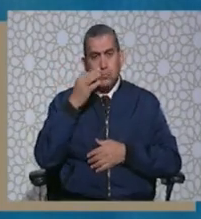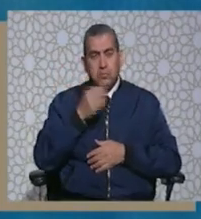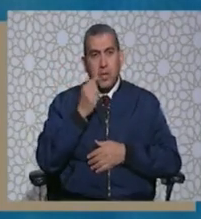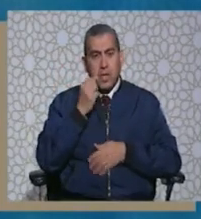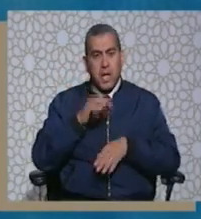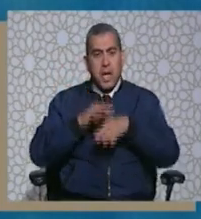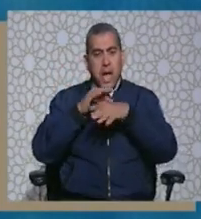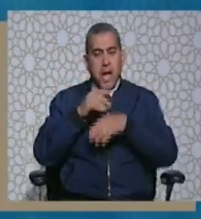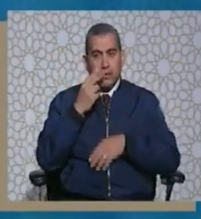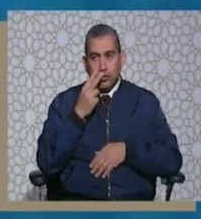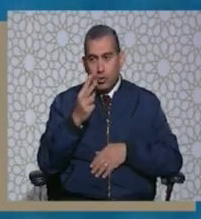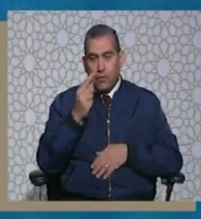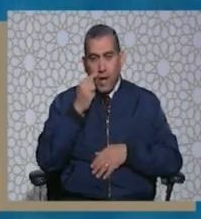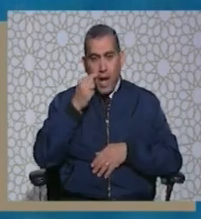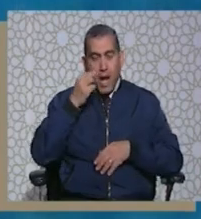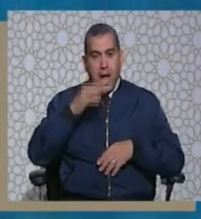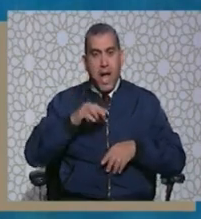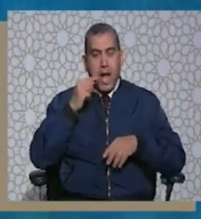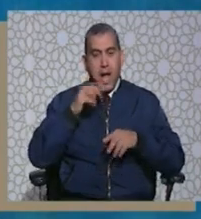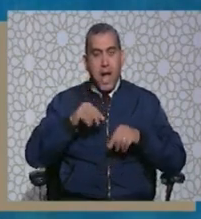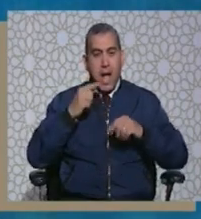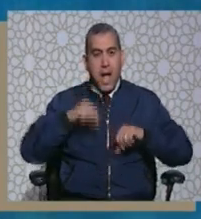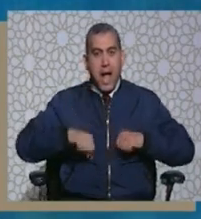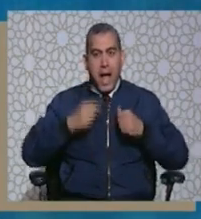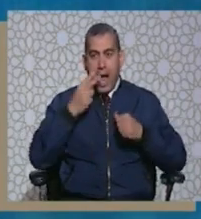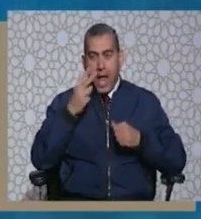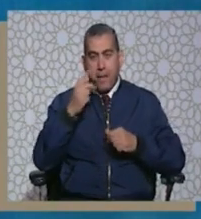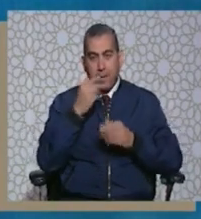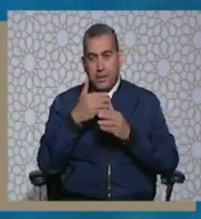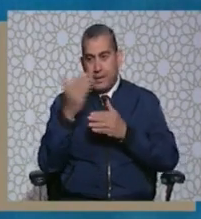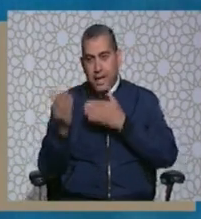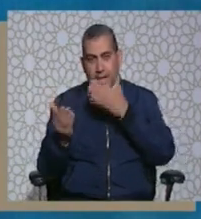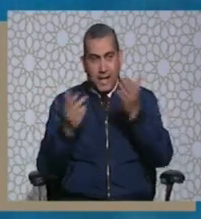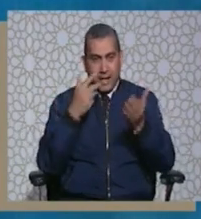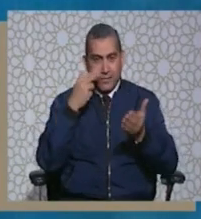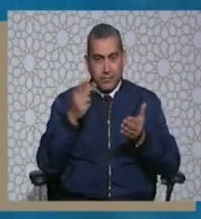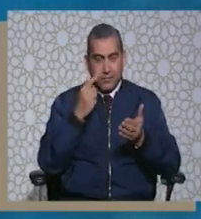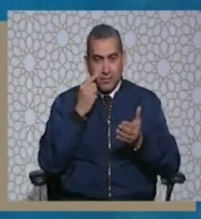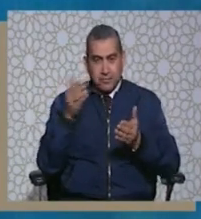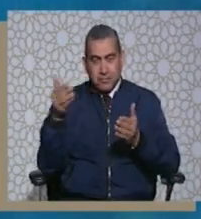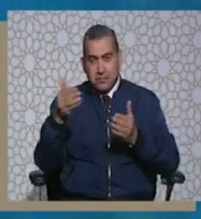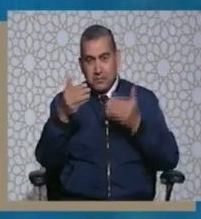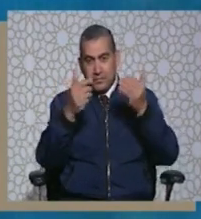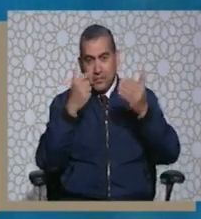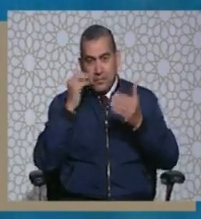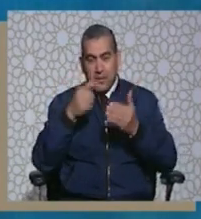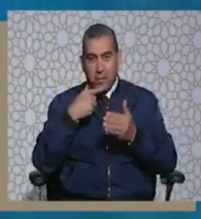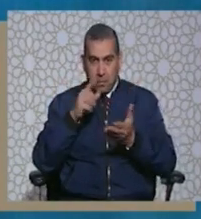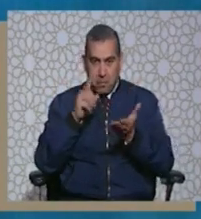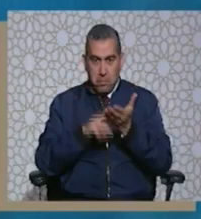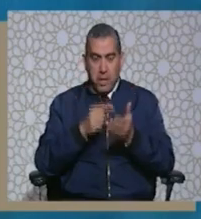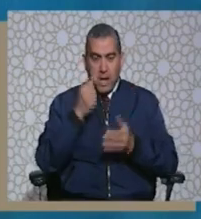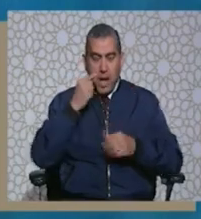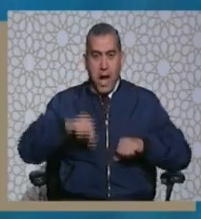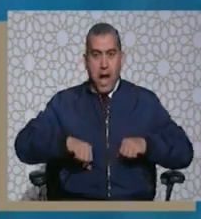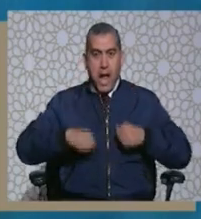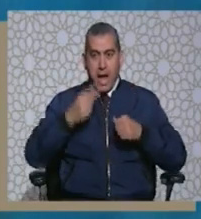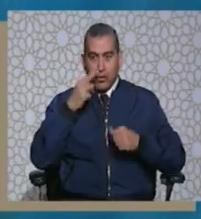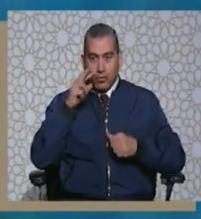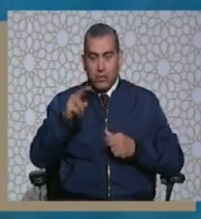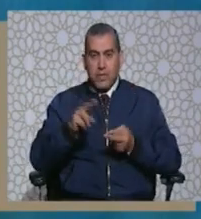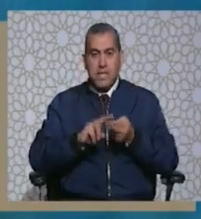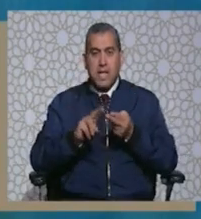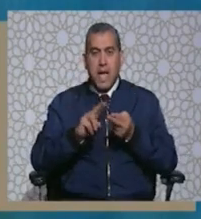بيشوفوا الحياه بس من حته ثانيه بيشوفوا الحياه من المكان الحقيقي بيشوفوا الس